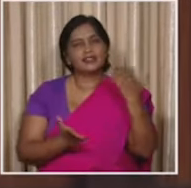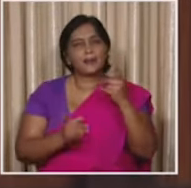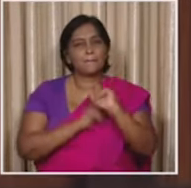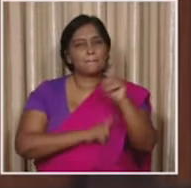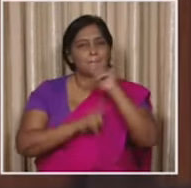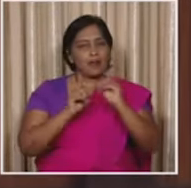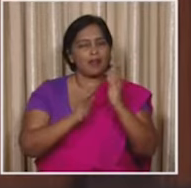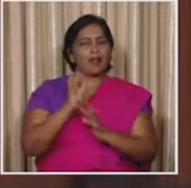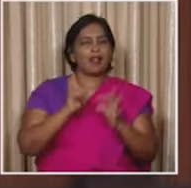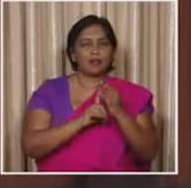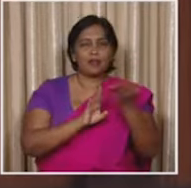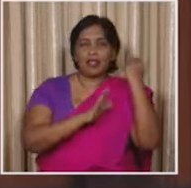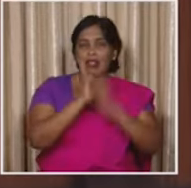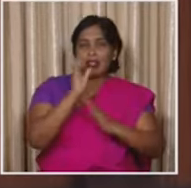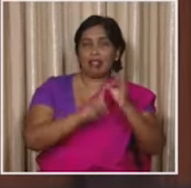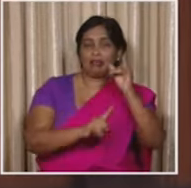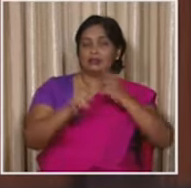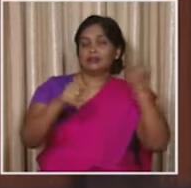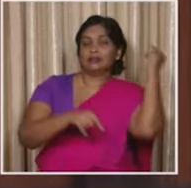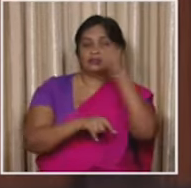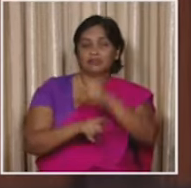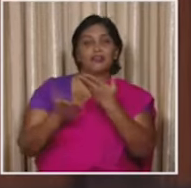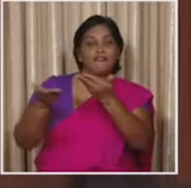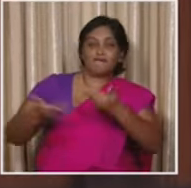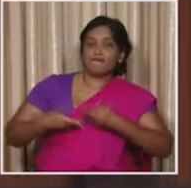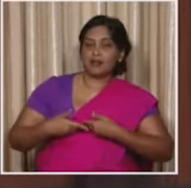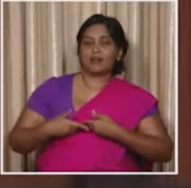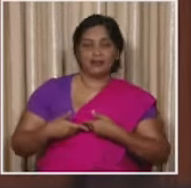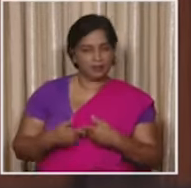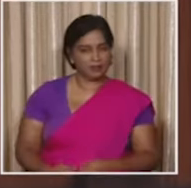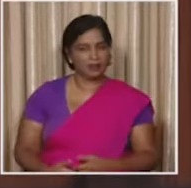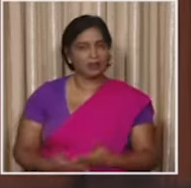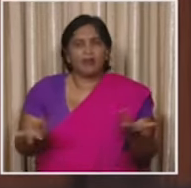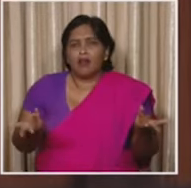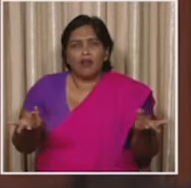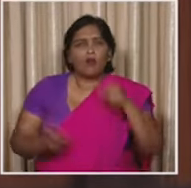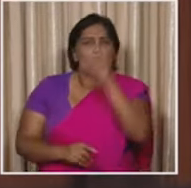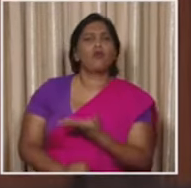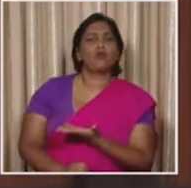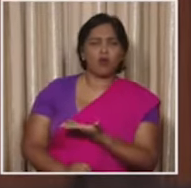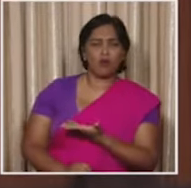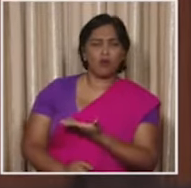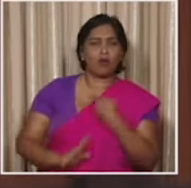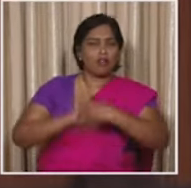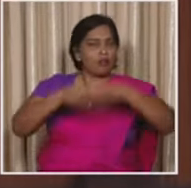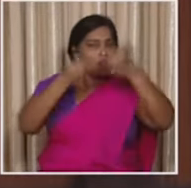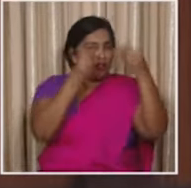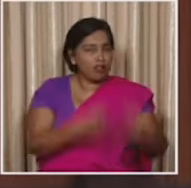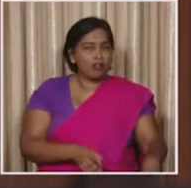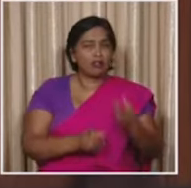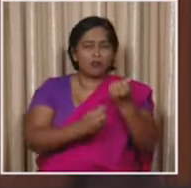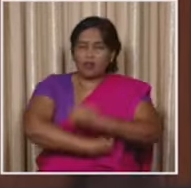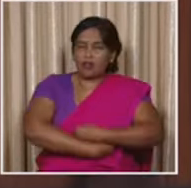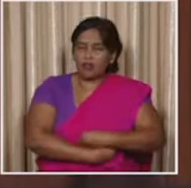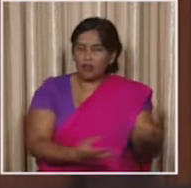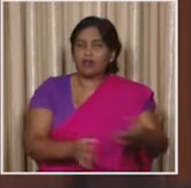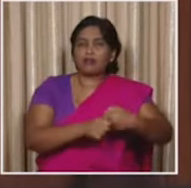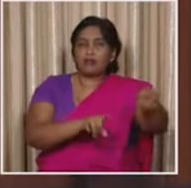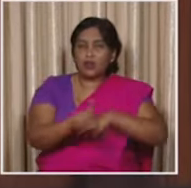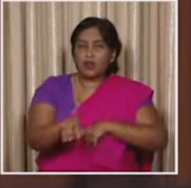පාර්ලිමේන්තුවේ මන්ත්‍රීවරු හිටපු ඇමතිවරු යනවා එතුමා වෙල්කම් කරන්න. කවුද එතුමා? Merata Bankulotkara, Arthika, Vinasakara,